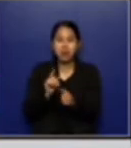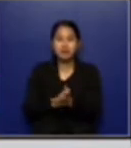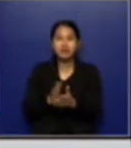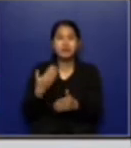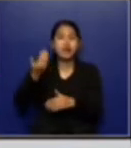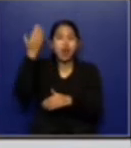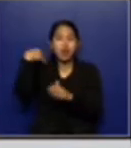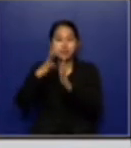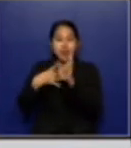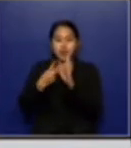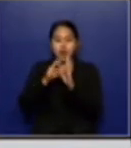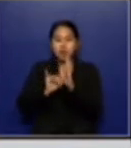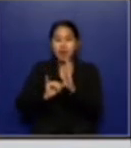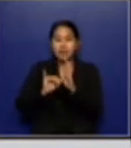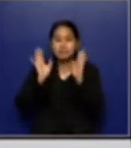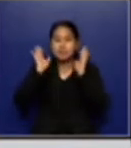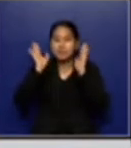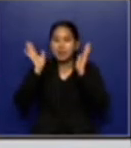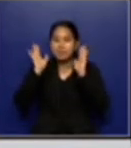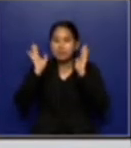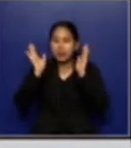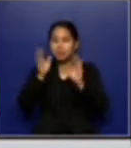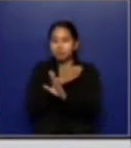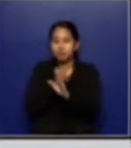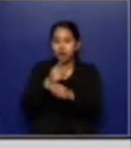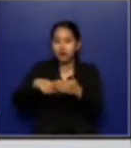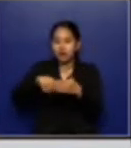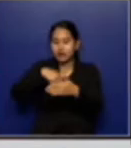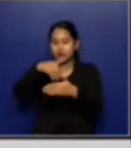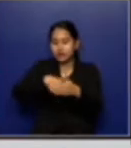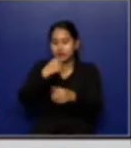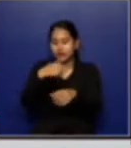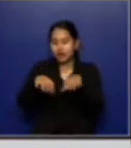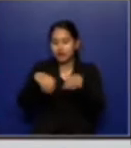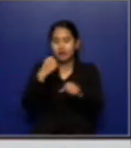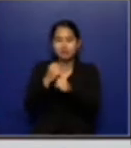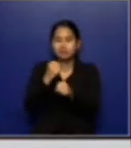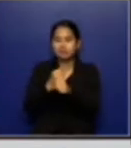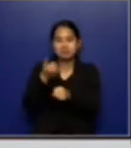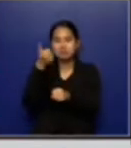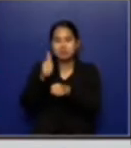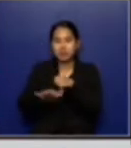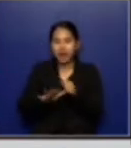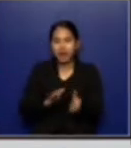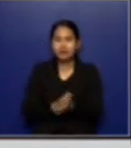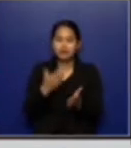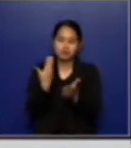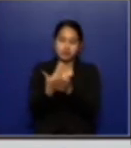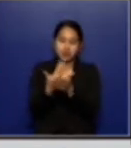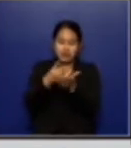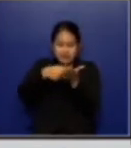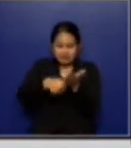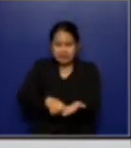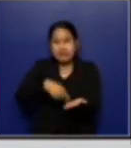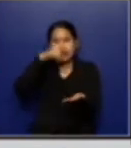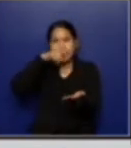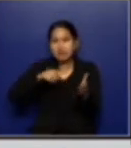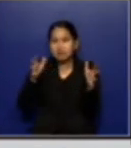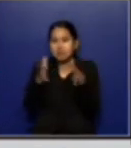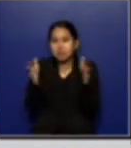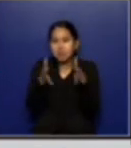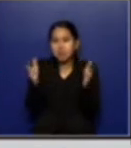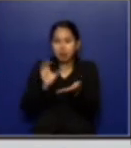งเอาไว้ก็ยังไม่สามารถที่จะจัดทำได้เช่นกันสร้างหนี้ให้กับประเทศไทยอย่างมหาศ